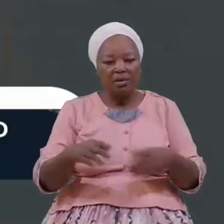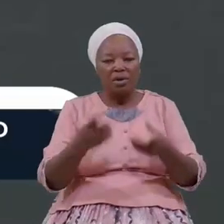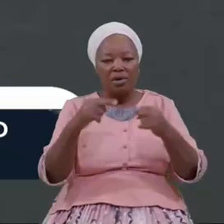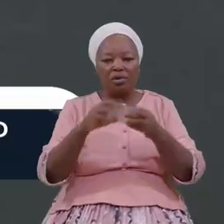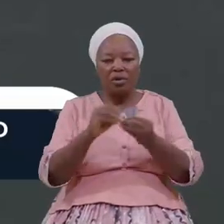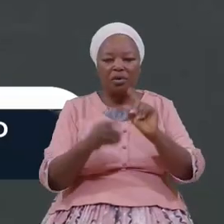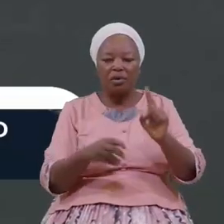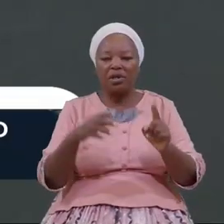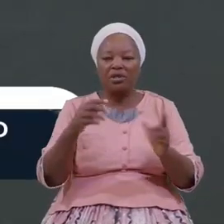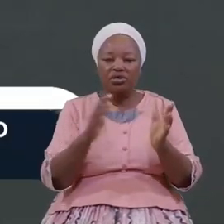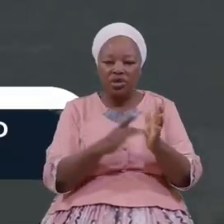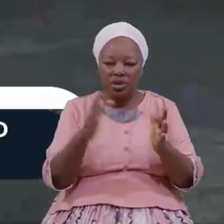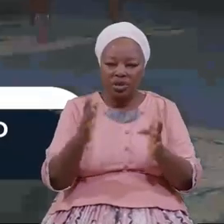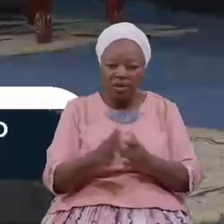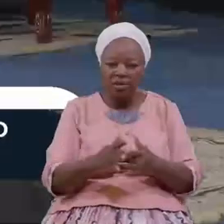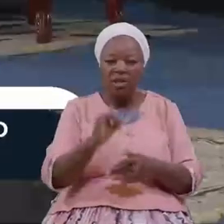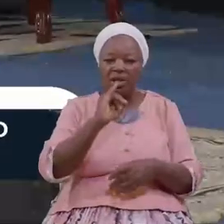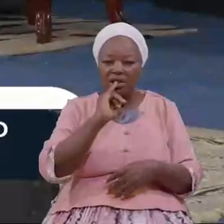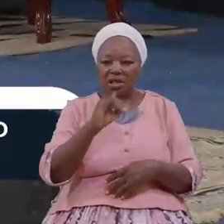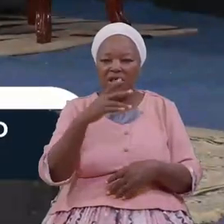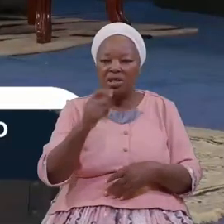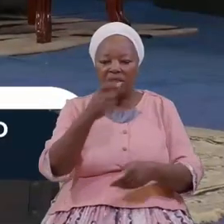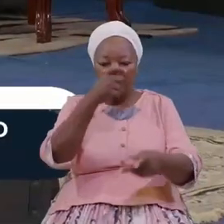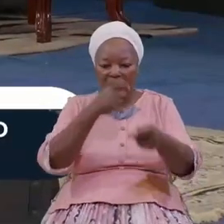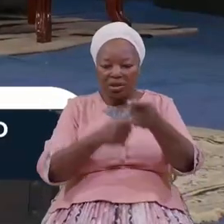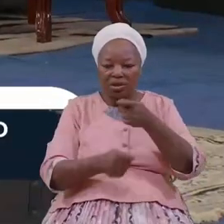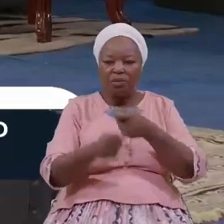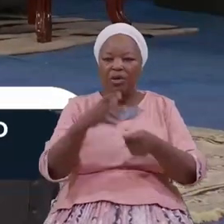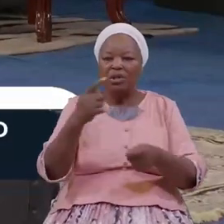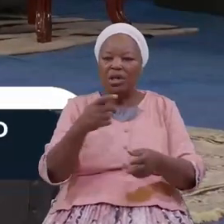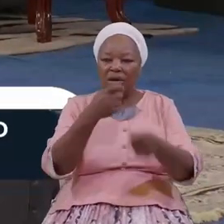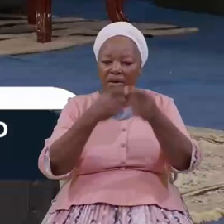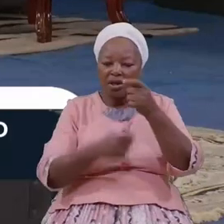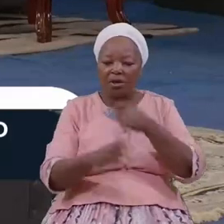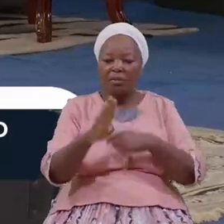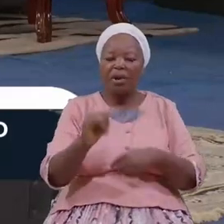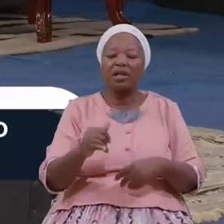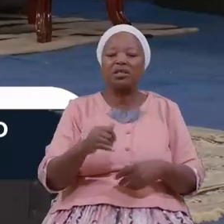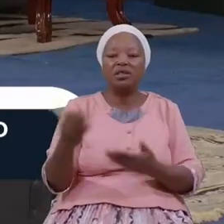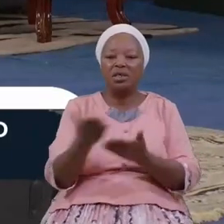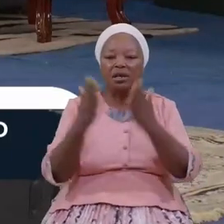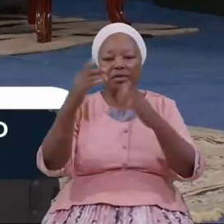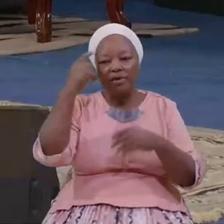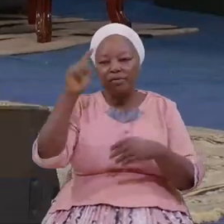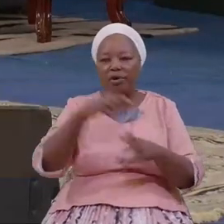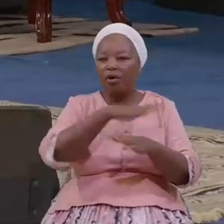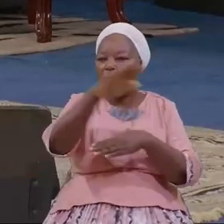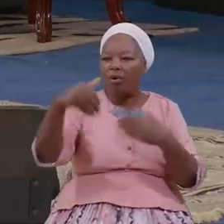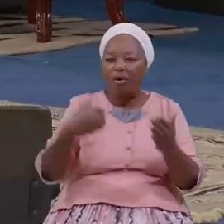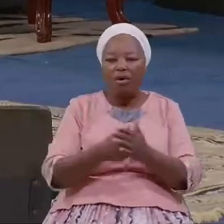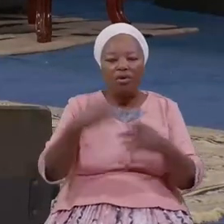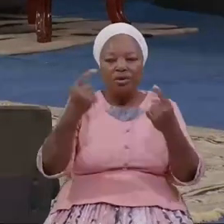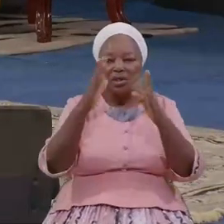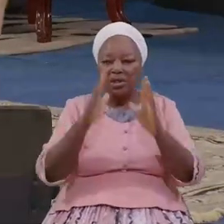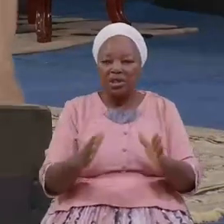Jésus, c'est la rançon. La rançon, pas le sacrifice, pour tous les